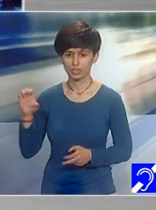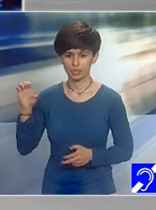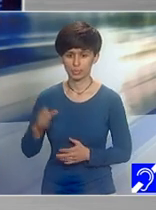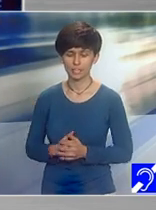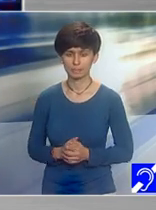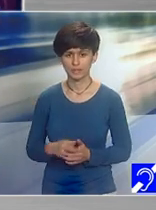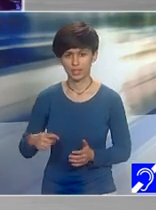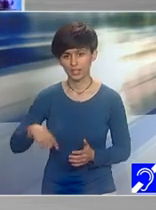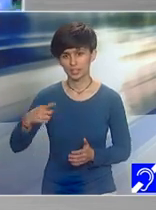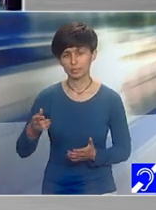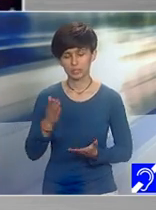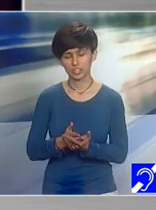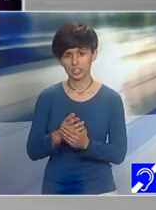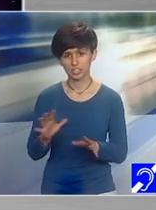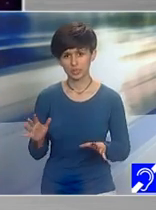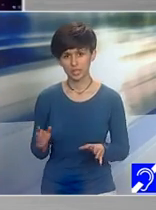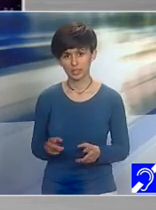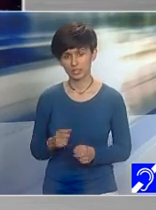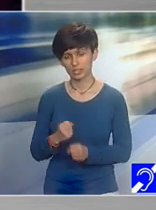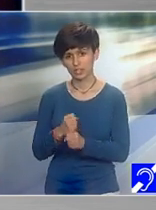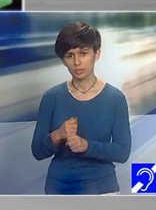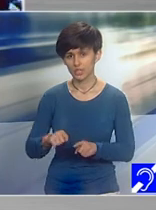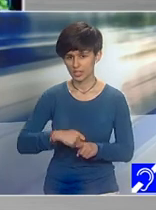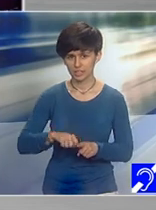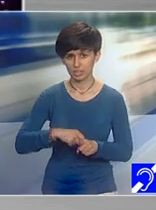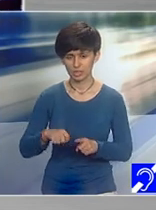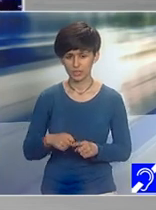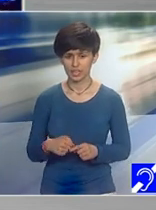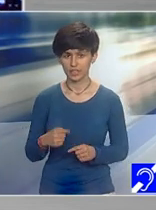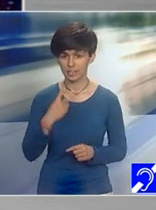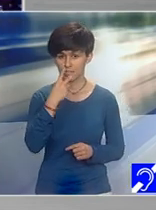de reabilitare, constat că sunt probleme. De